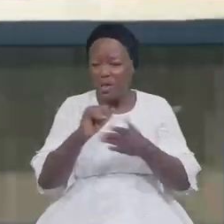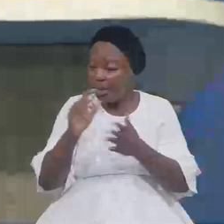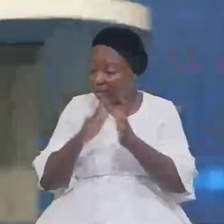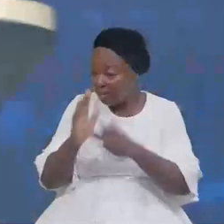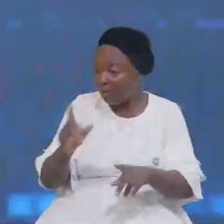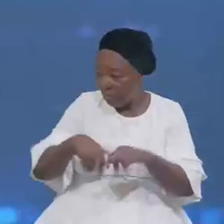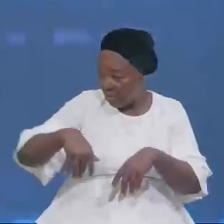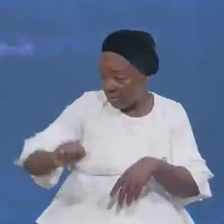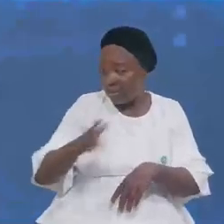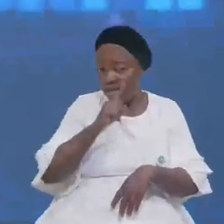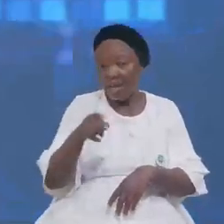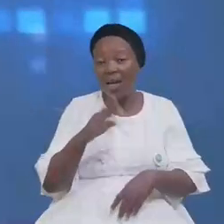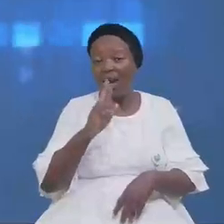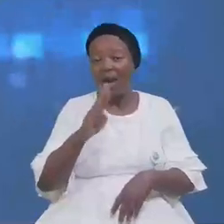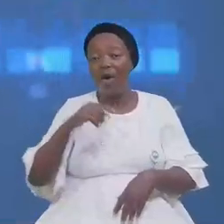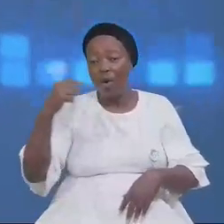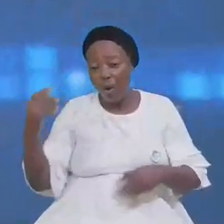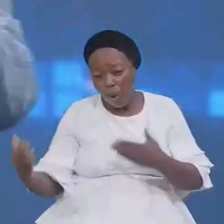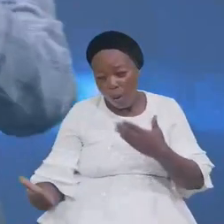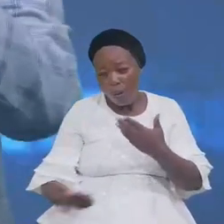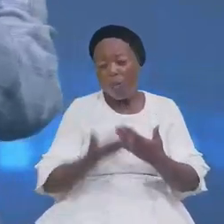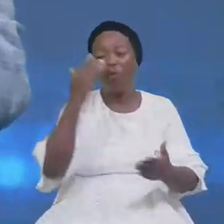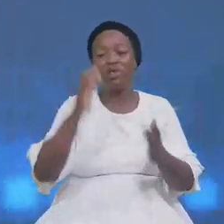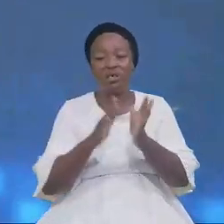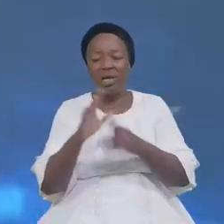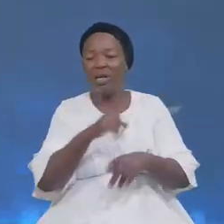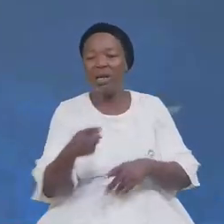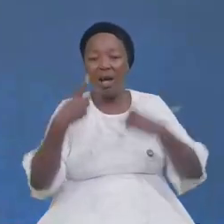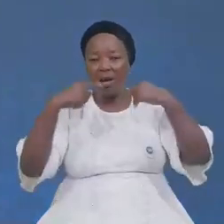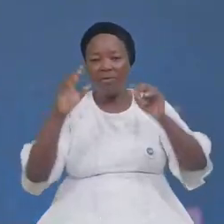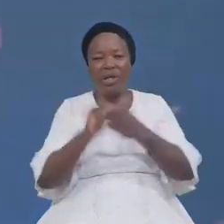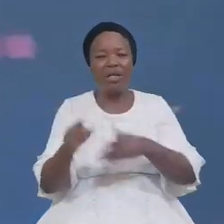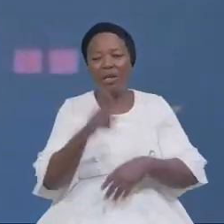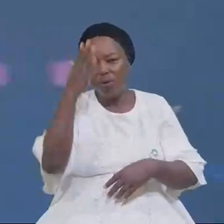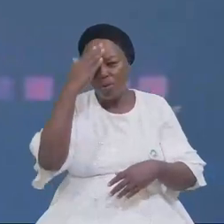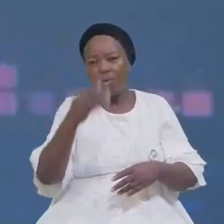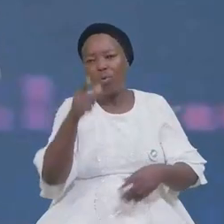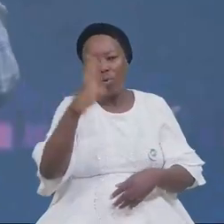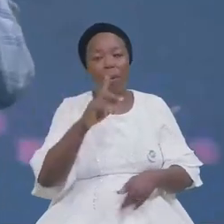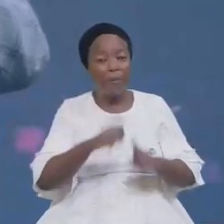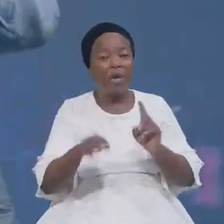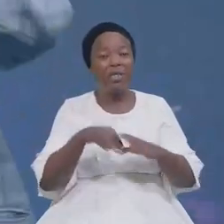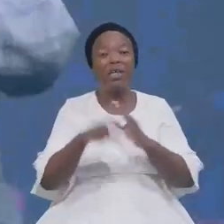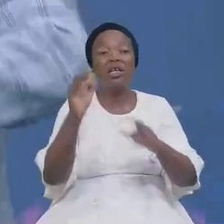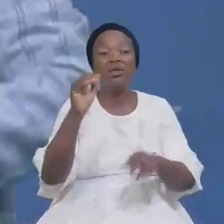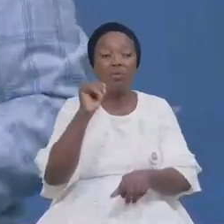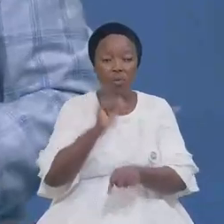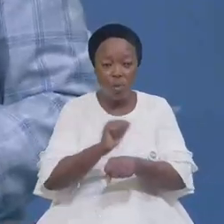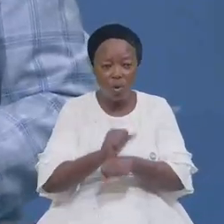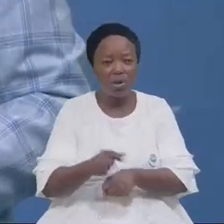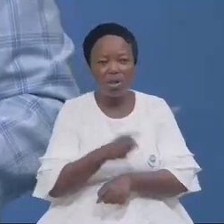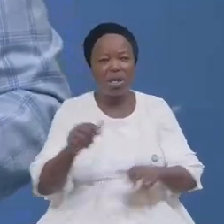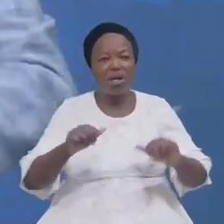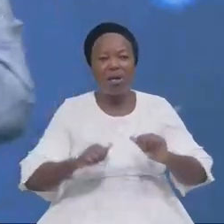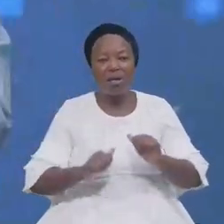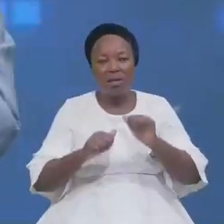Et le chrétien cassis et professe, font profession de connaître Dieu, mais il le renie par